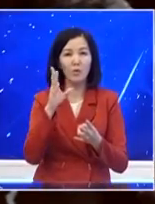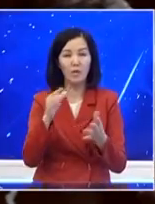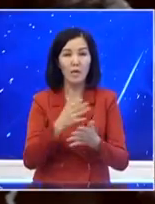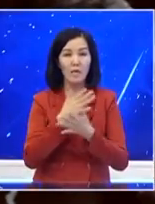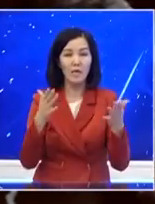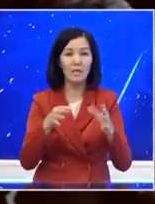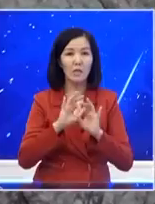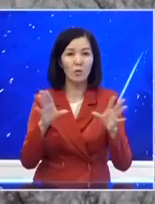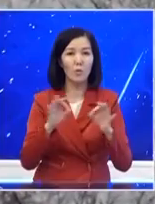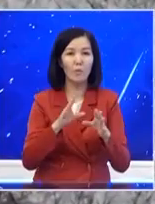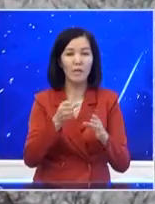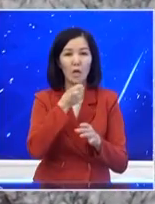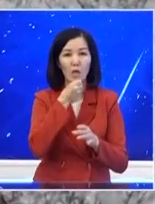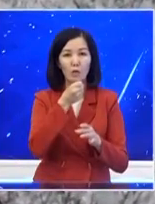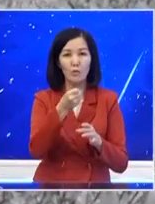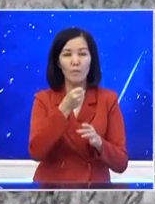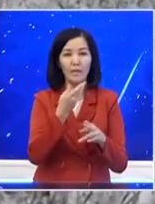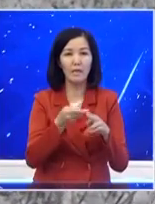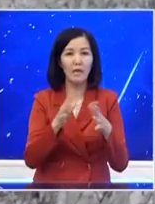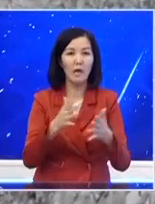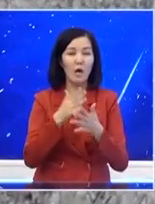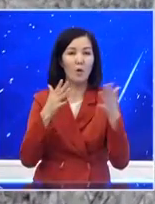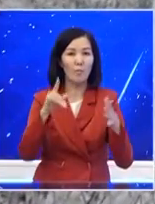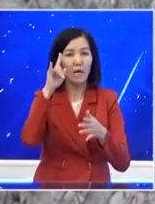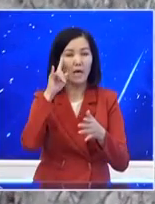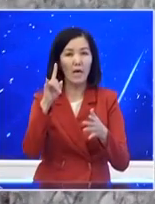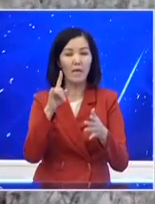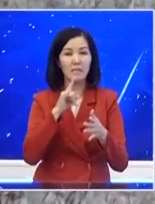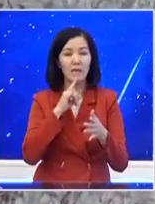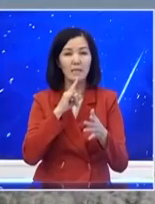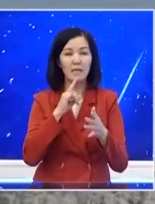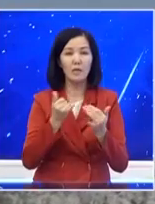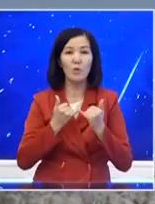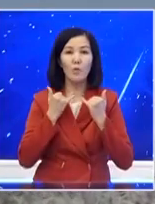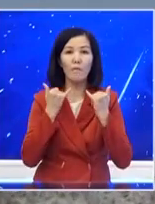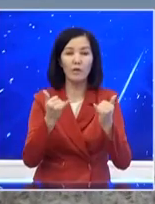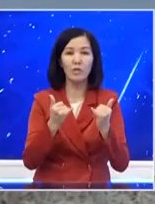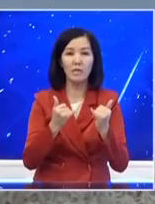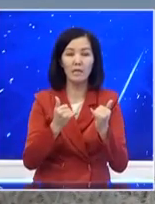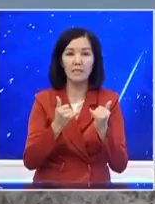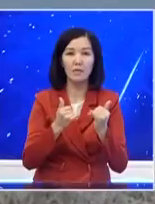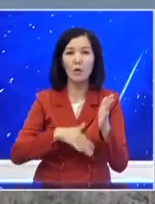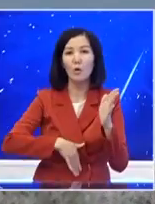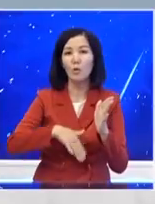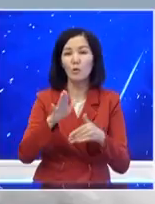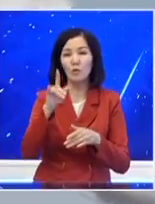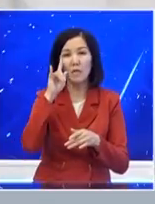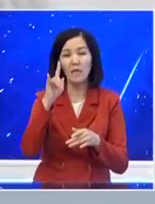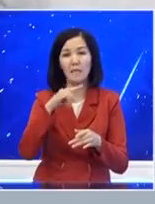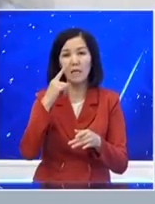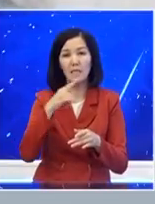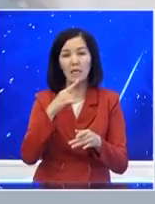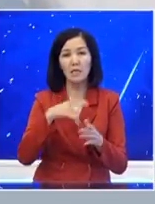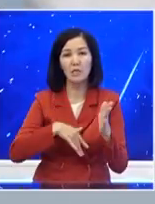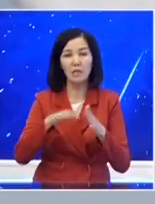кеңінен тоқталды. Сұхбатының ең ауқымдысы қазақ тілінің мәртебесіне бағытталды. Яғни қазақ тілін жақсы білетін азаматтарға